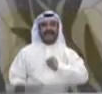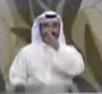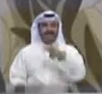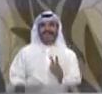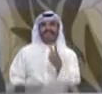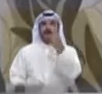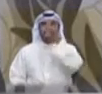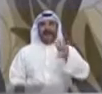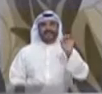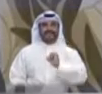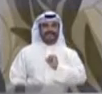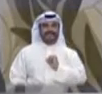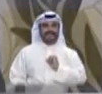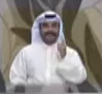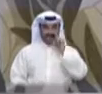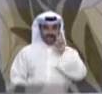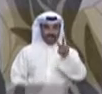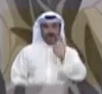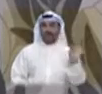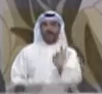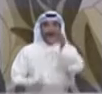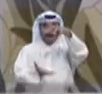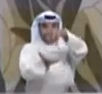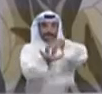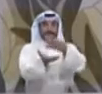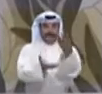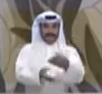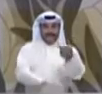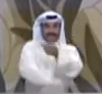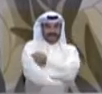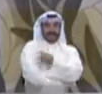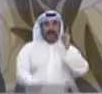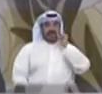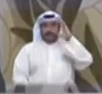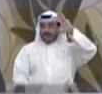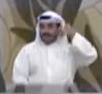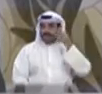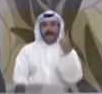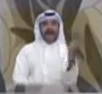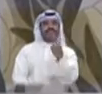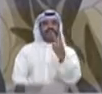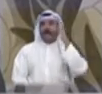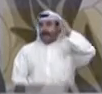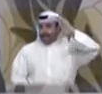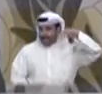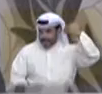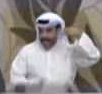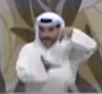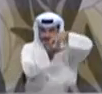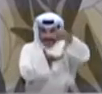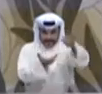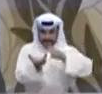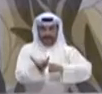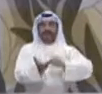عندنا المقر الثابت للبعثة الطبية، هو يكون في مقرها في النسيم، ويتكون من عيادات الرجال وعيادات النساء. عندنا 3 عيادات رجال وعيادات نساء، طبعا